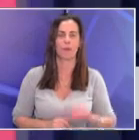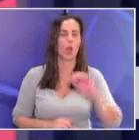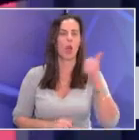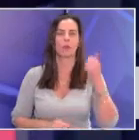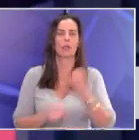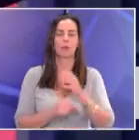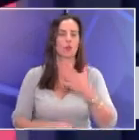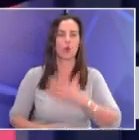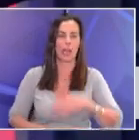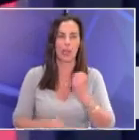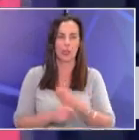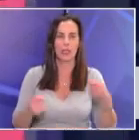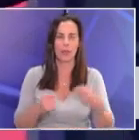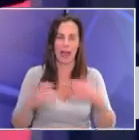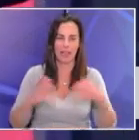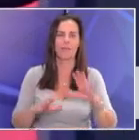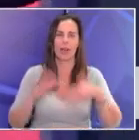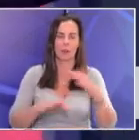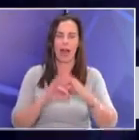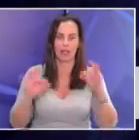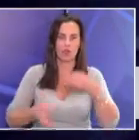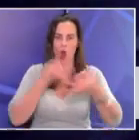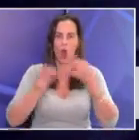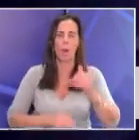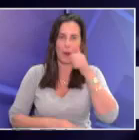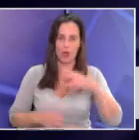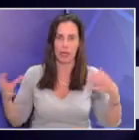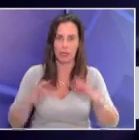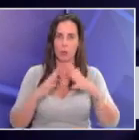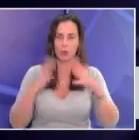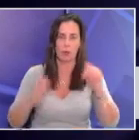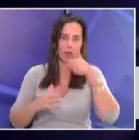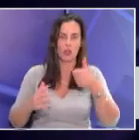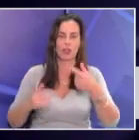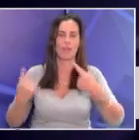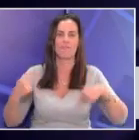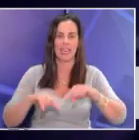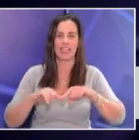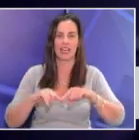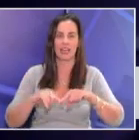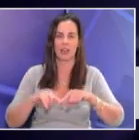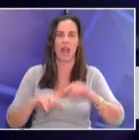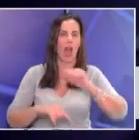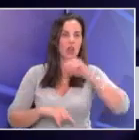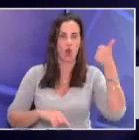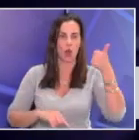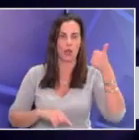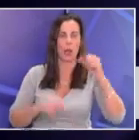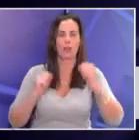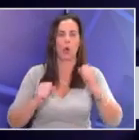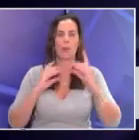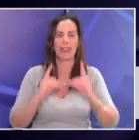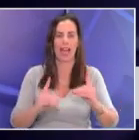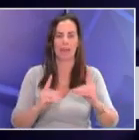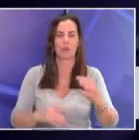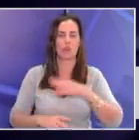קודם תעשי את מה שאת רוצה לעשות לגבי הכנס, ואז אני מתחיל להפציץ אותך בשאלות. מחר יש כנס מאוד גדול. מחר יש את הוועידה הלאומית הראשונה לבטיחות